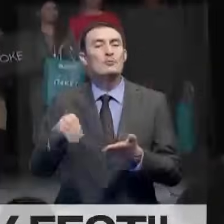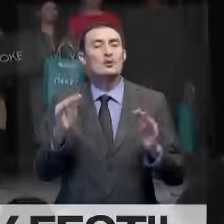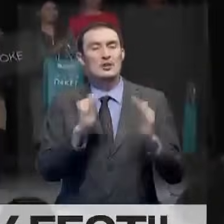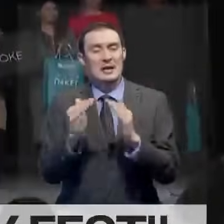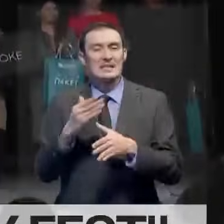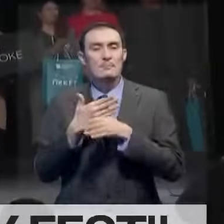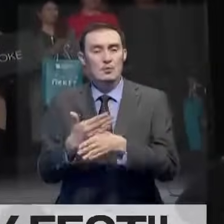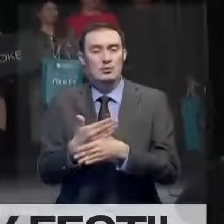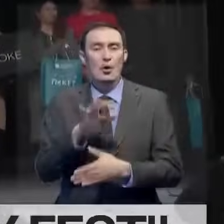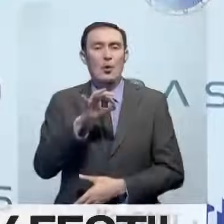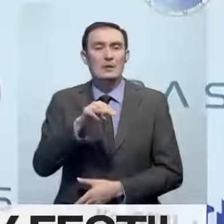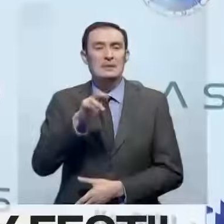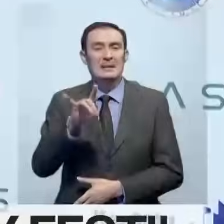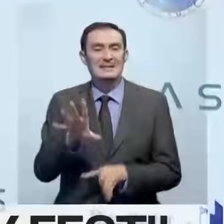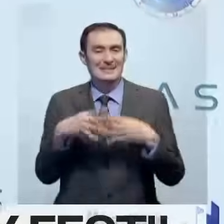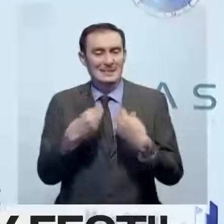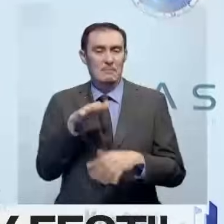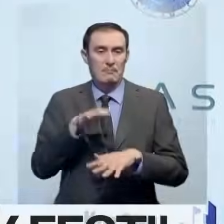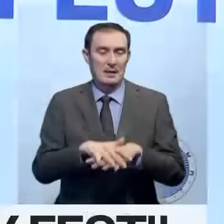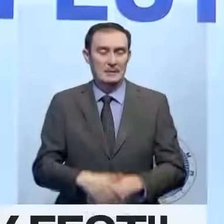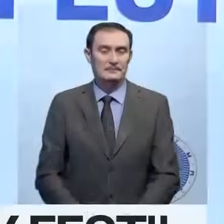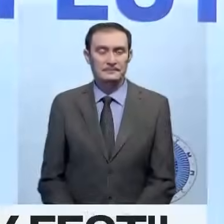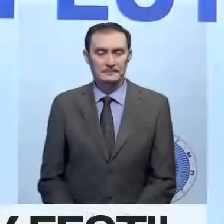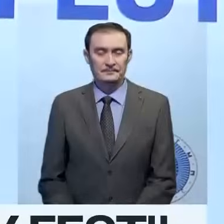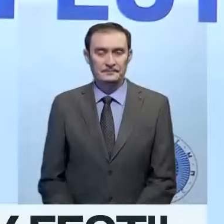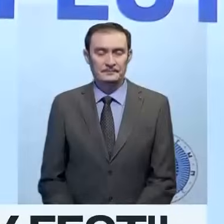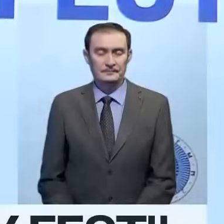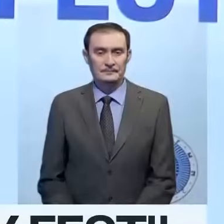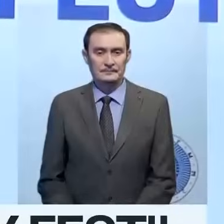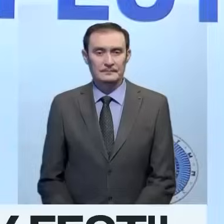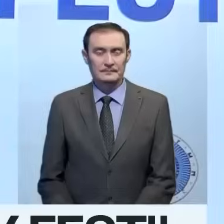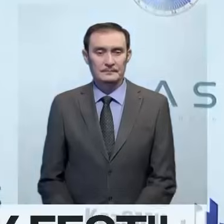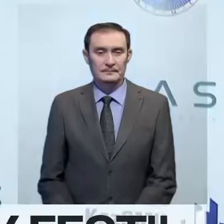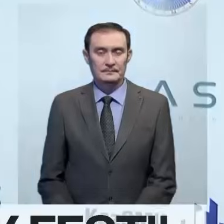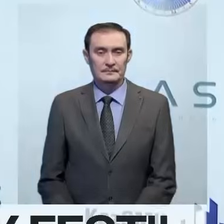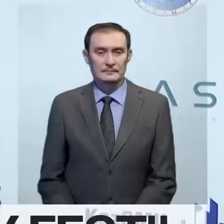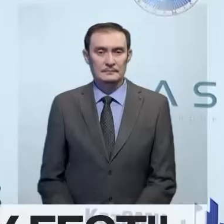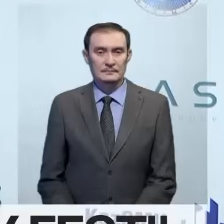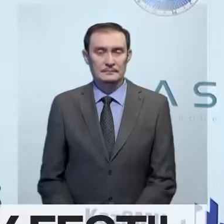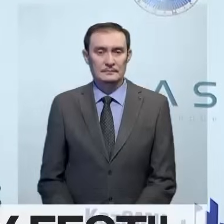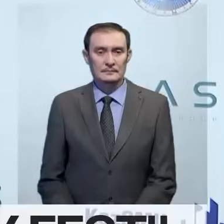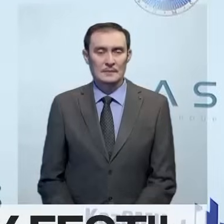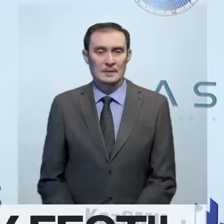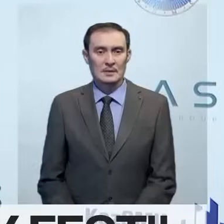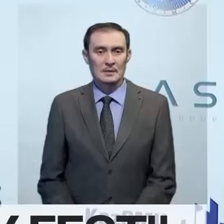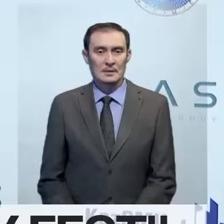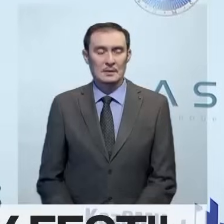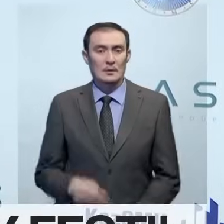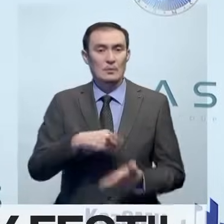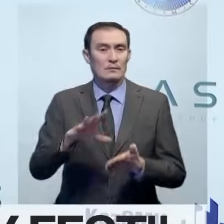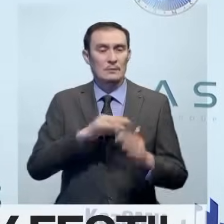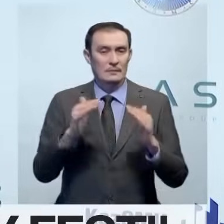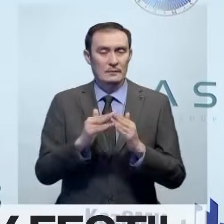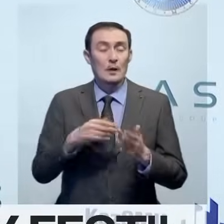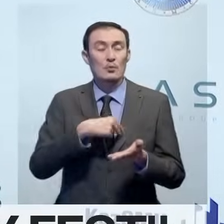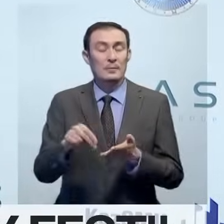помощью Отбасы Банка. Алатау жастары бағдарламасы бойынша Отбасы Банктен ұялған болатымын.